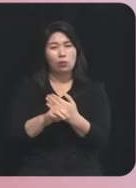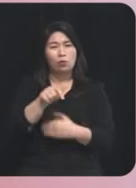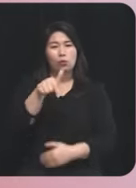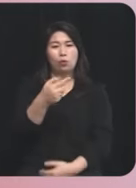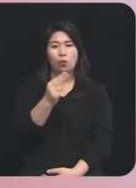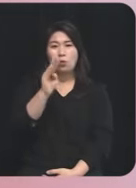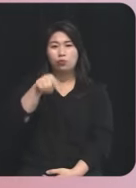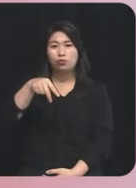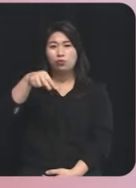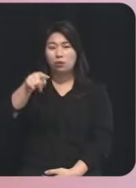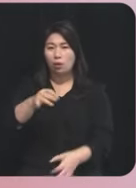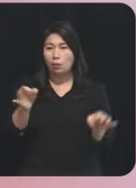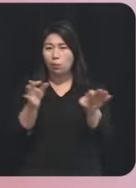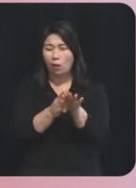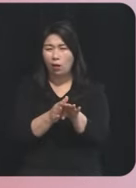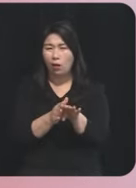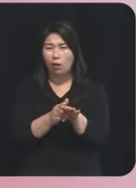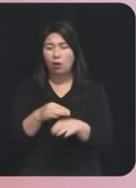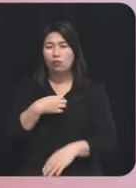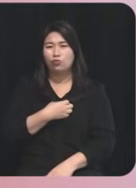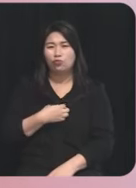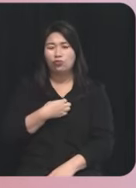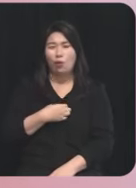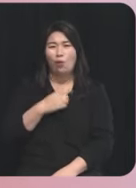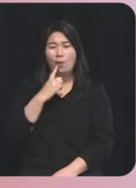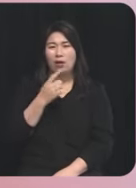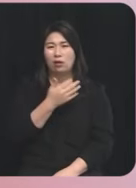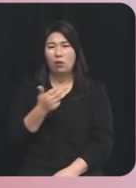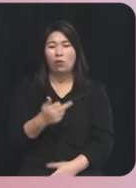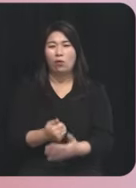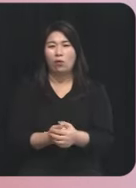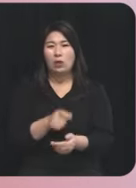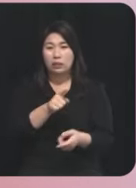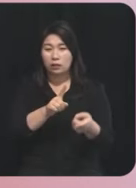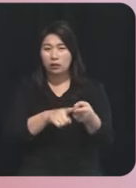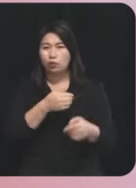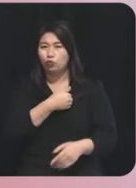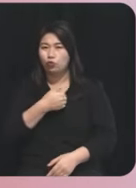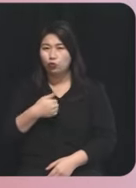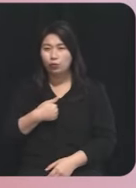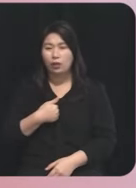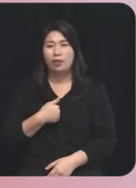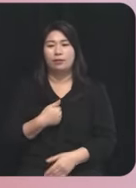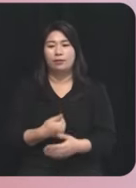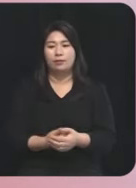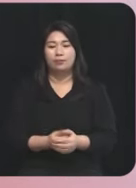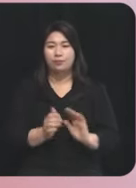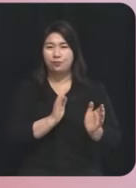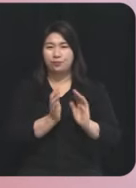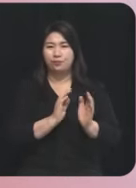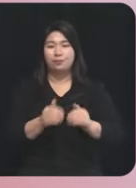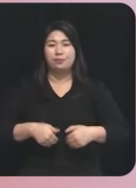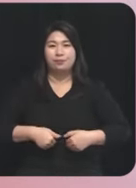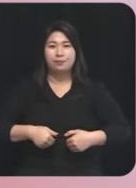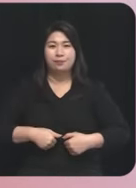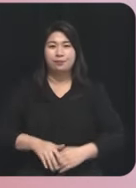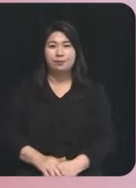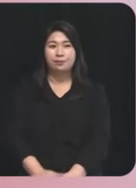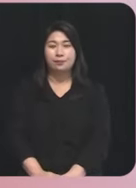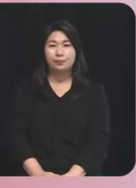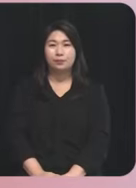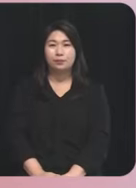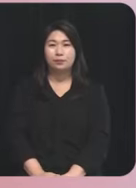타당성이 상실될 것이라는 우려의 목소리가 큽니다. 이 점에 대한 충분한 논의가 필요하다고